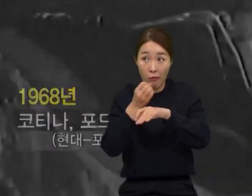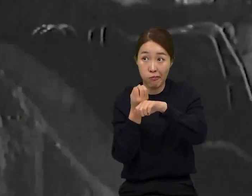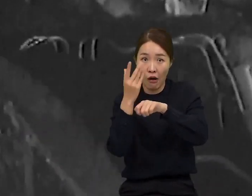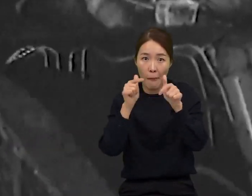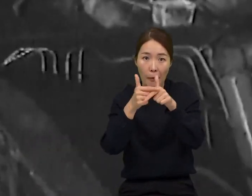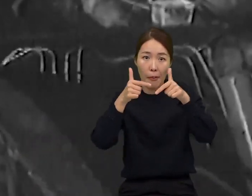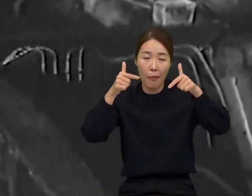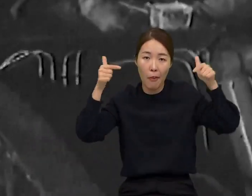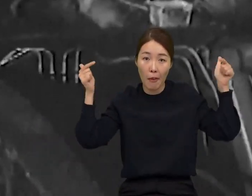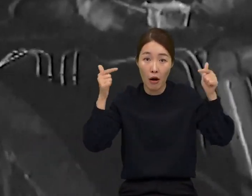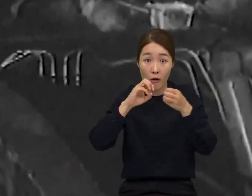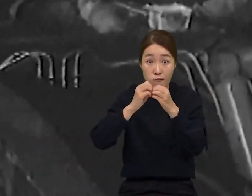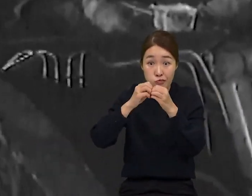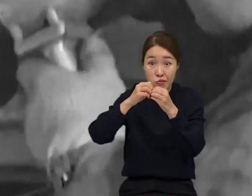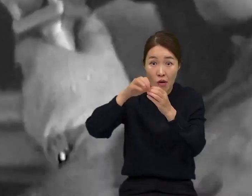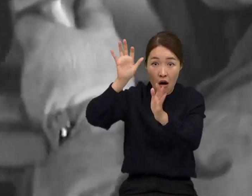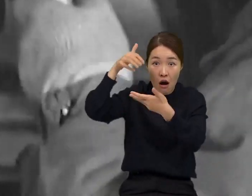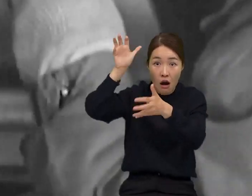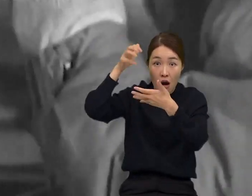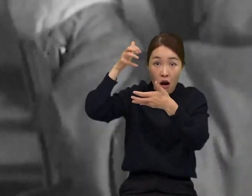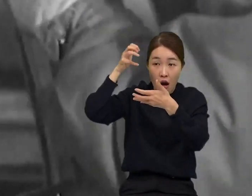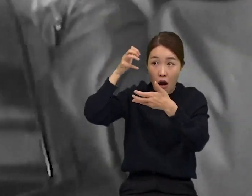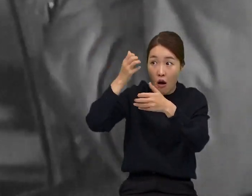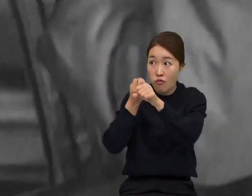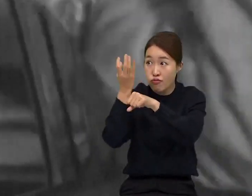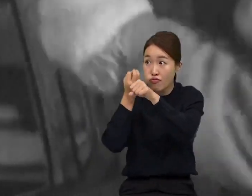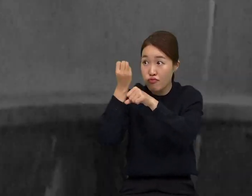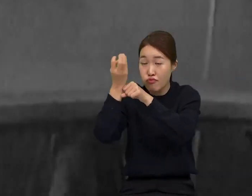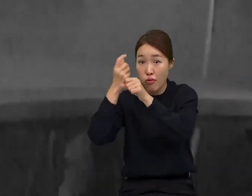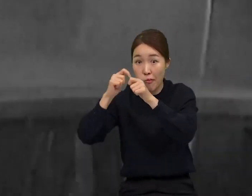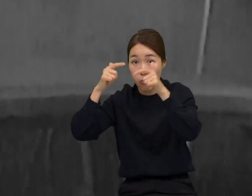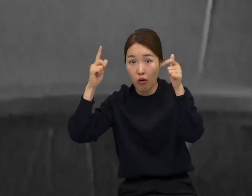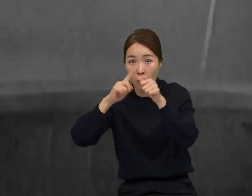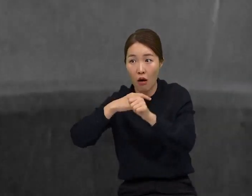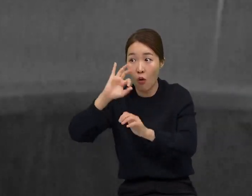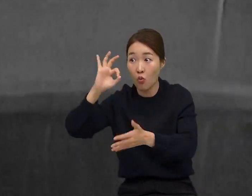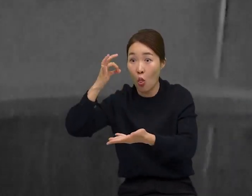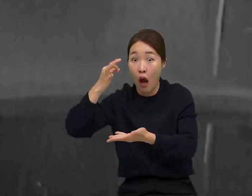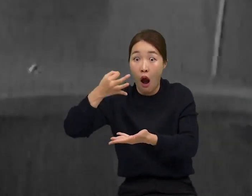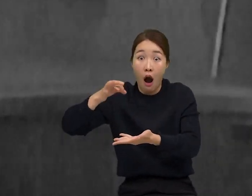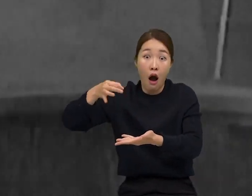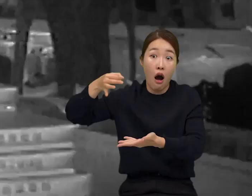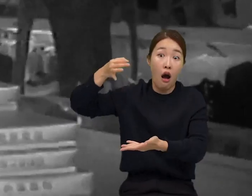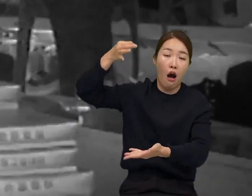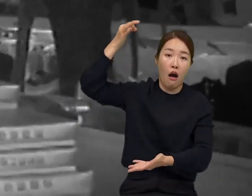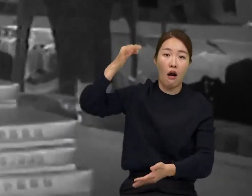늘었다. 그러나 그만큼 부품 수입에도 막대한 외화가 늘었다.